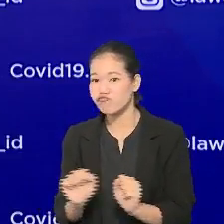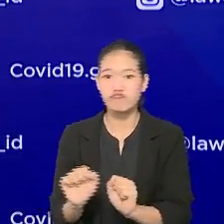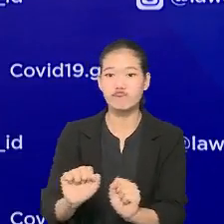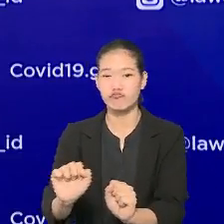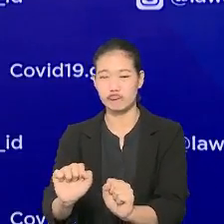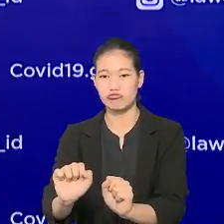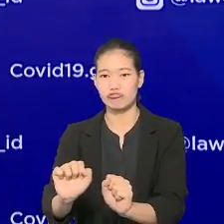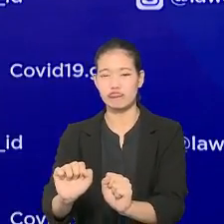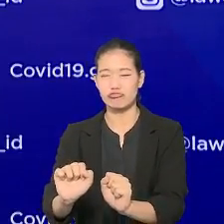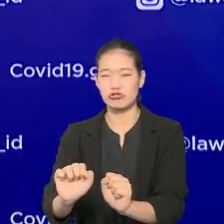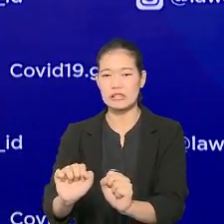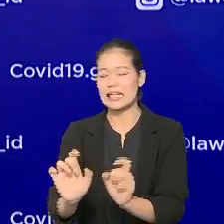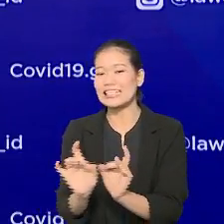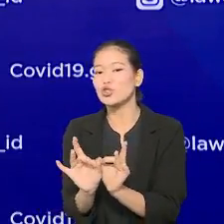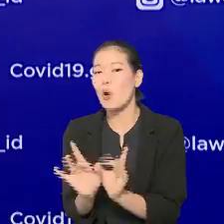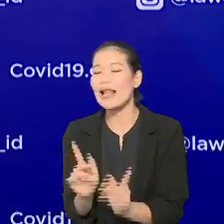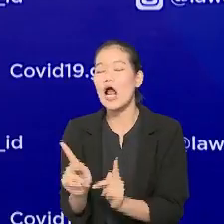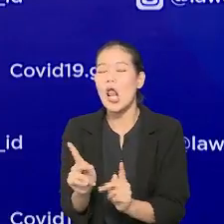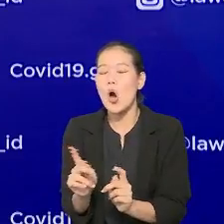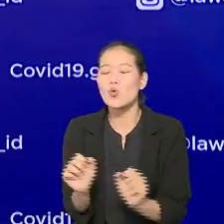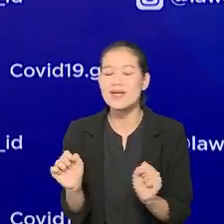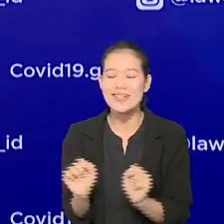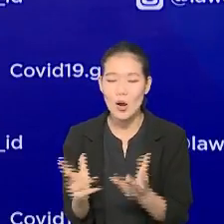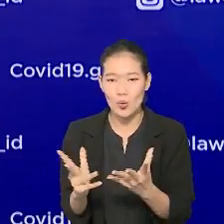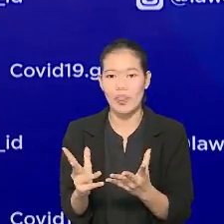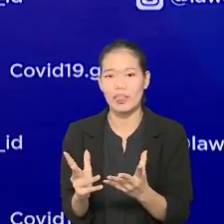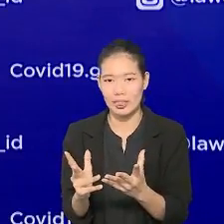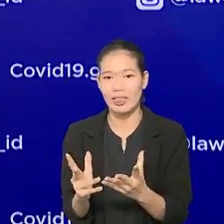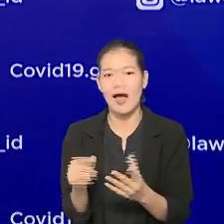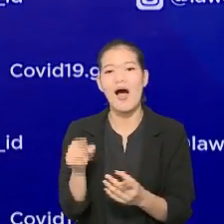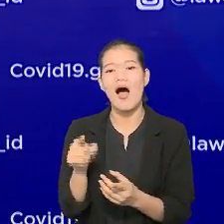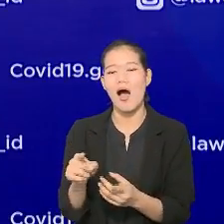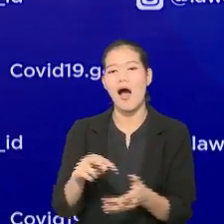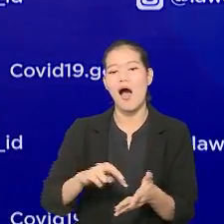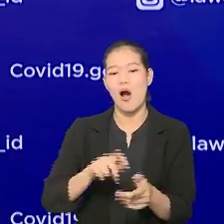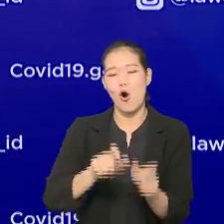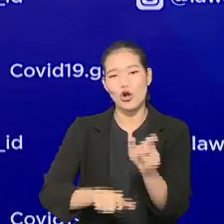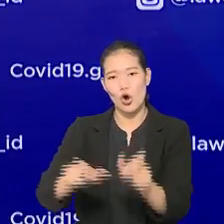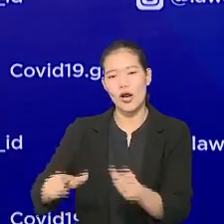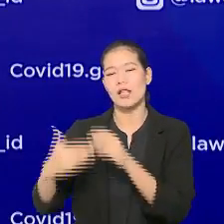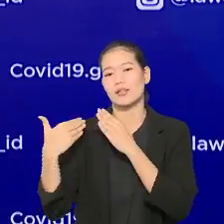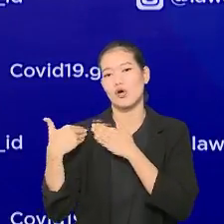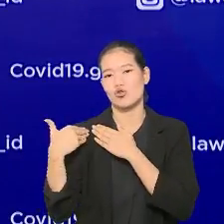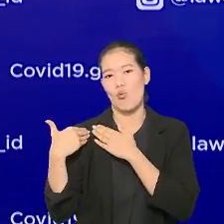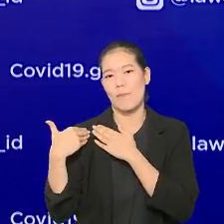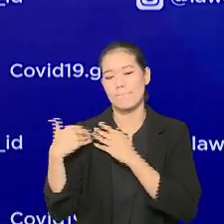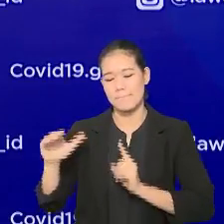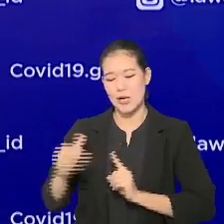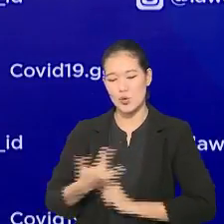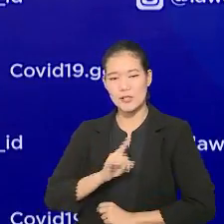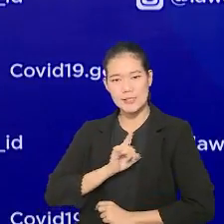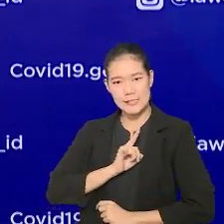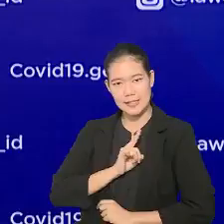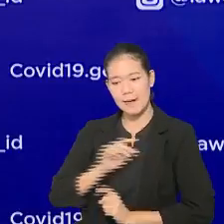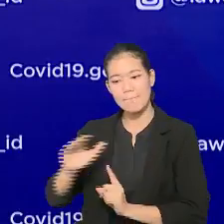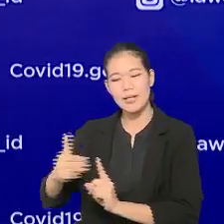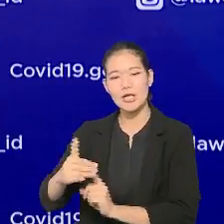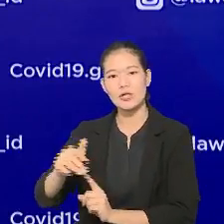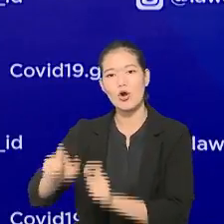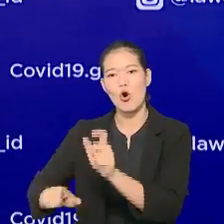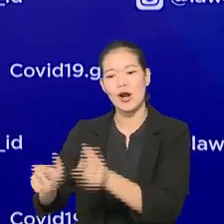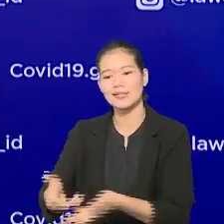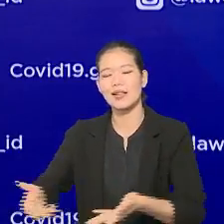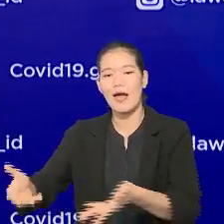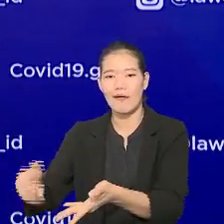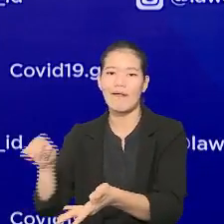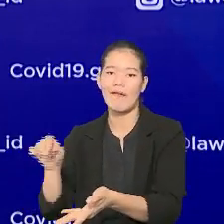bersifat darurat merupakan salah satu bentuk tanggung jawab kita untuk melindungi diri sendiri dan orang-orang di